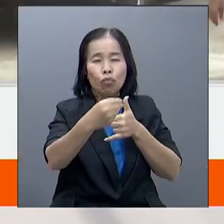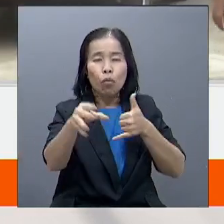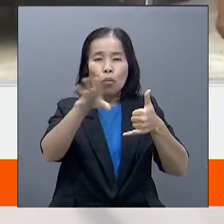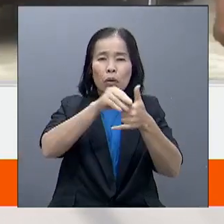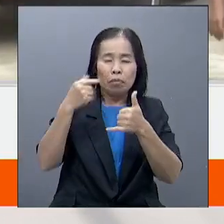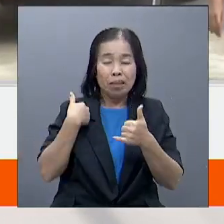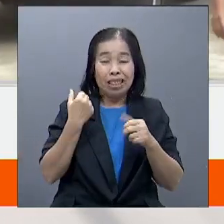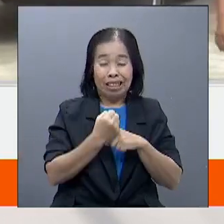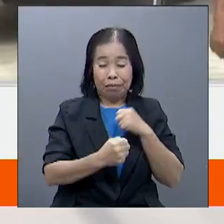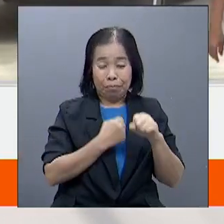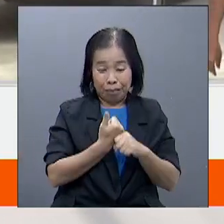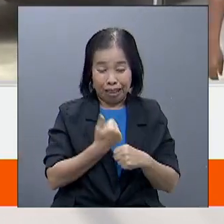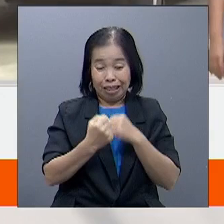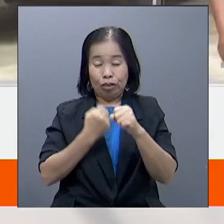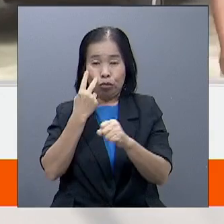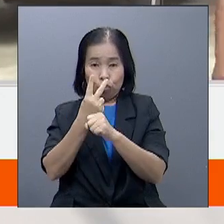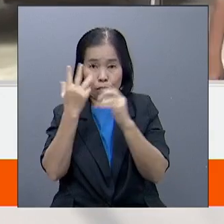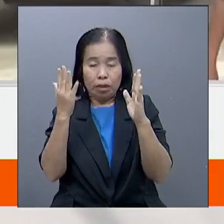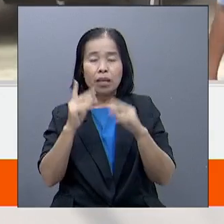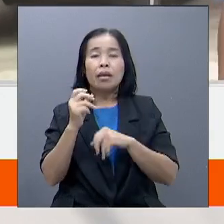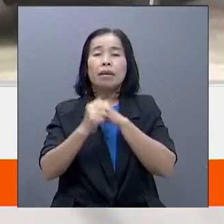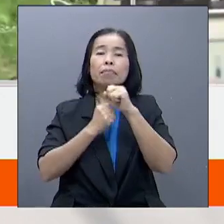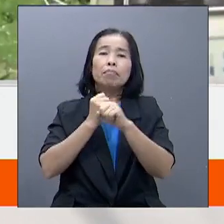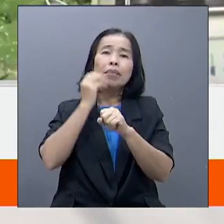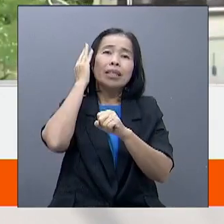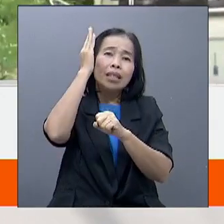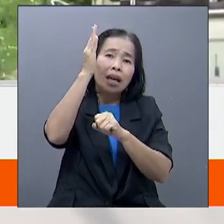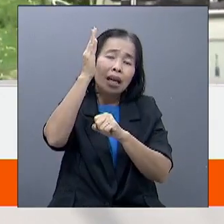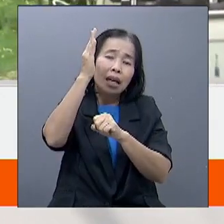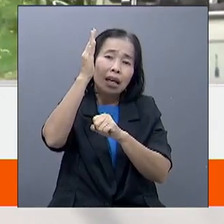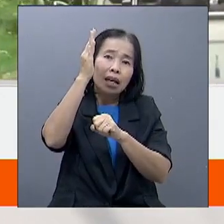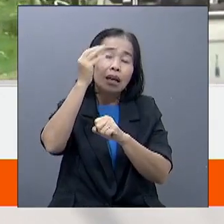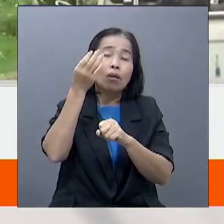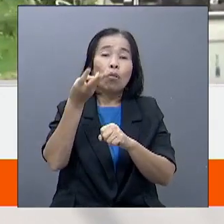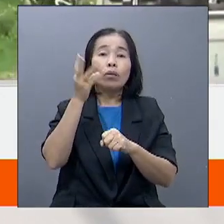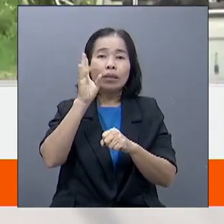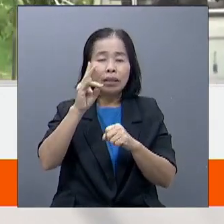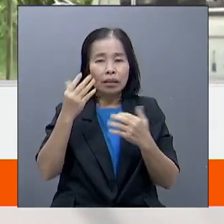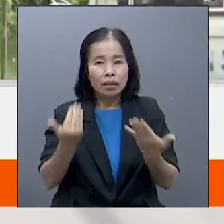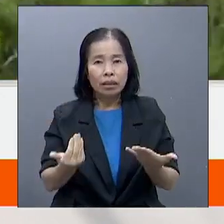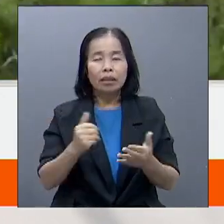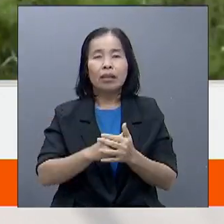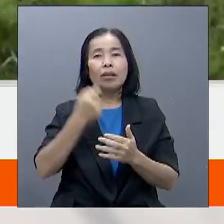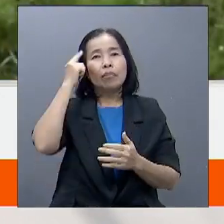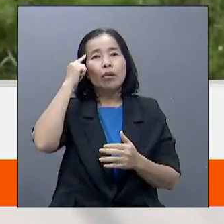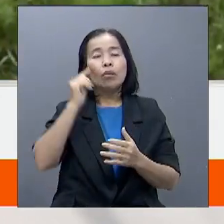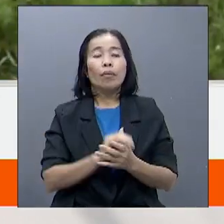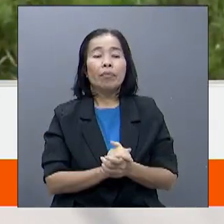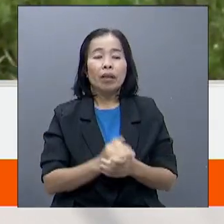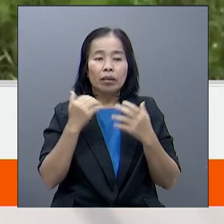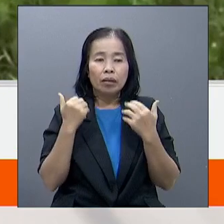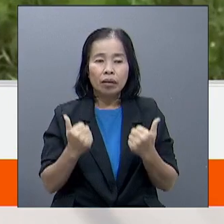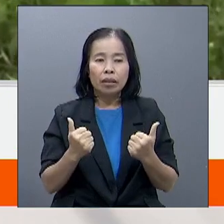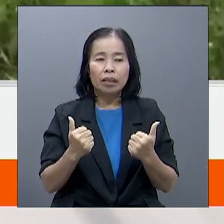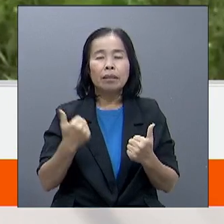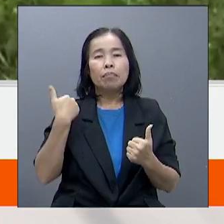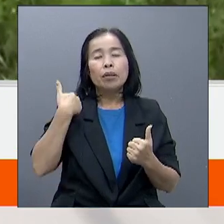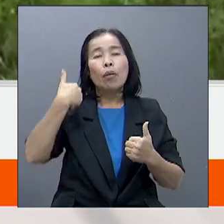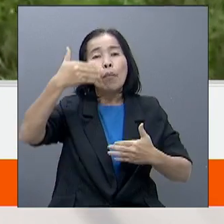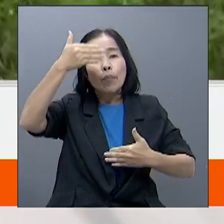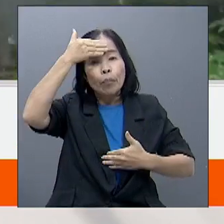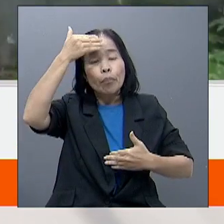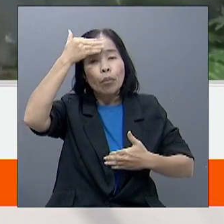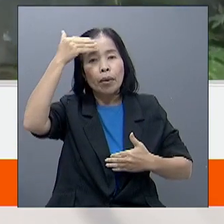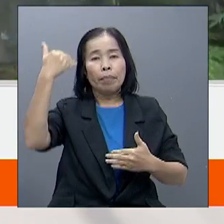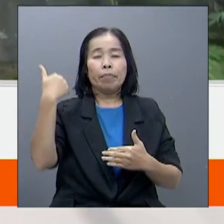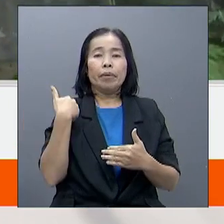เราคาดว่าปีหน้าซึ่งก็คือปีนี้นะครับ ปีนี ้เริ่มปีใหม่เนี่ยนะครับก็คาดว่าน่าจะมีผู้ป่วยสูง